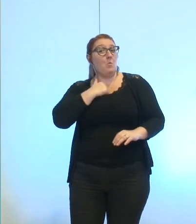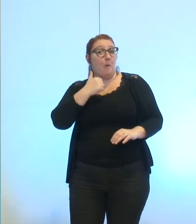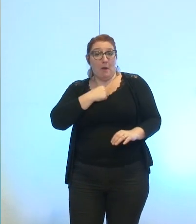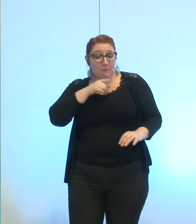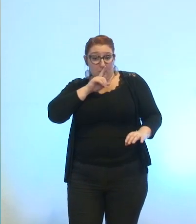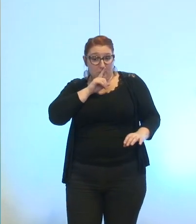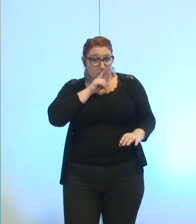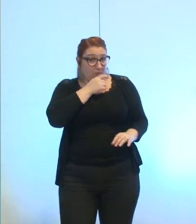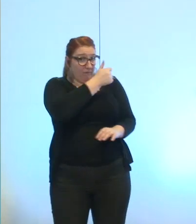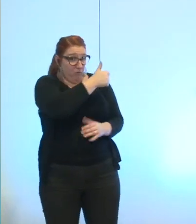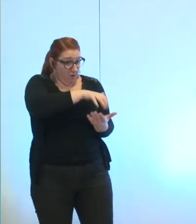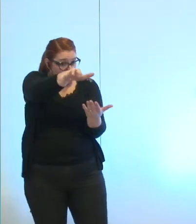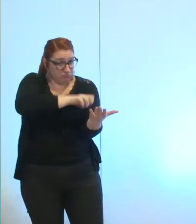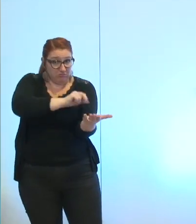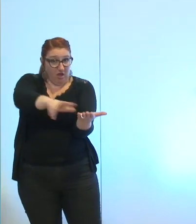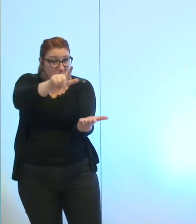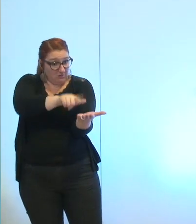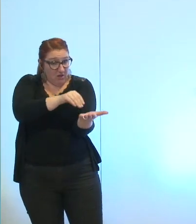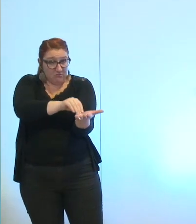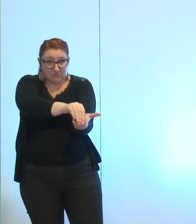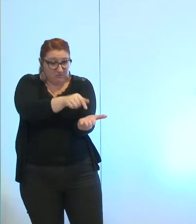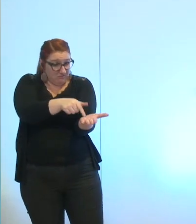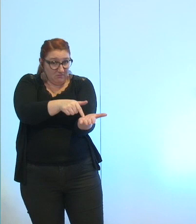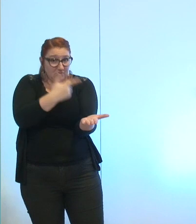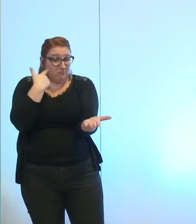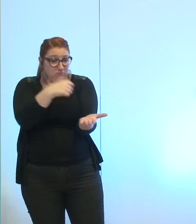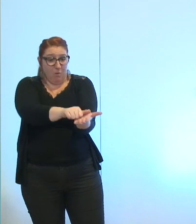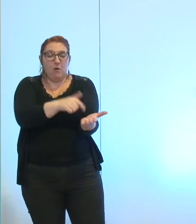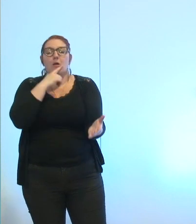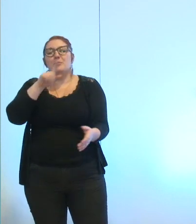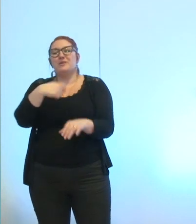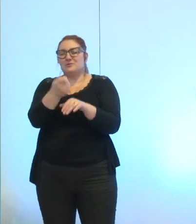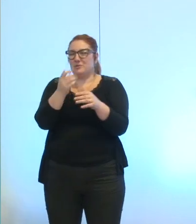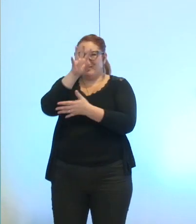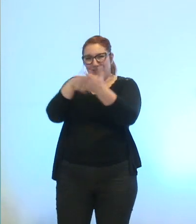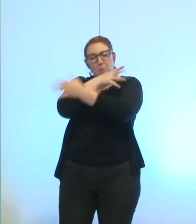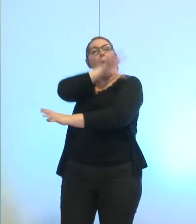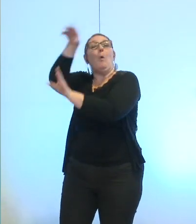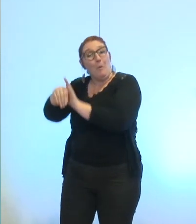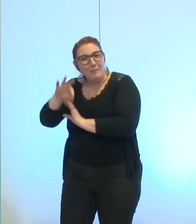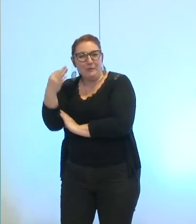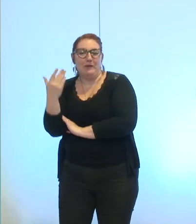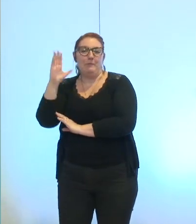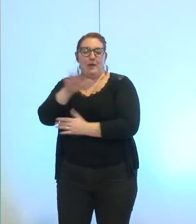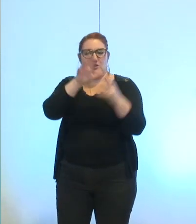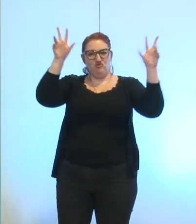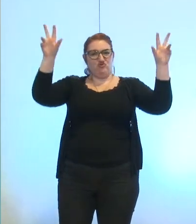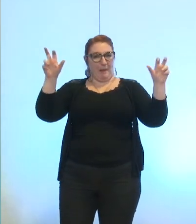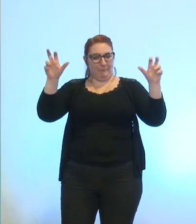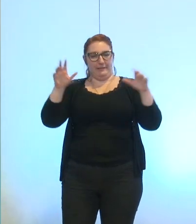écrit noir sur blanc al bien sûr très loin dans le rapport ils y sont mais mais dans le chapitre